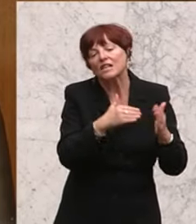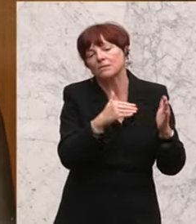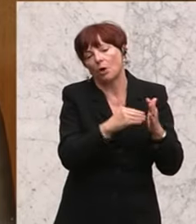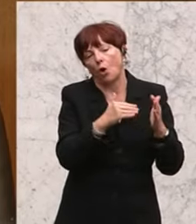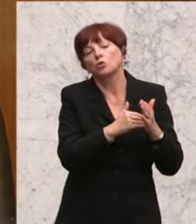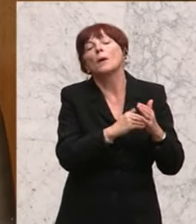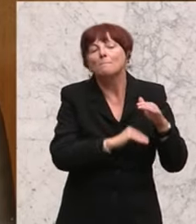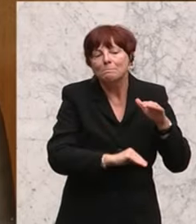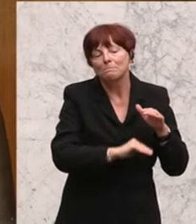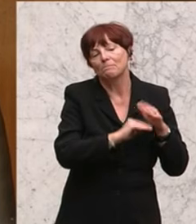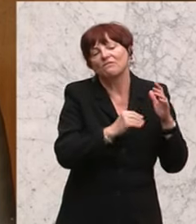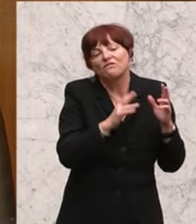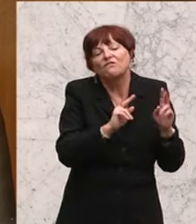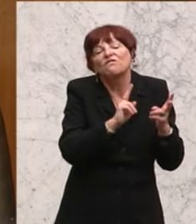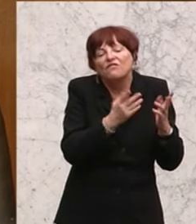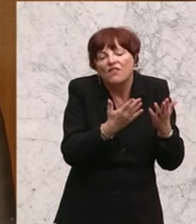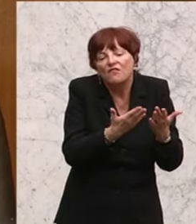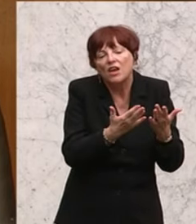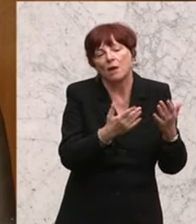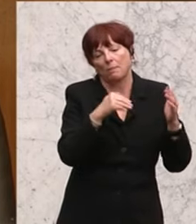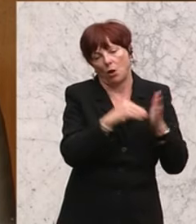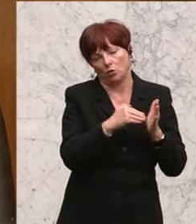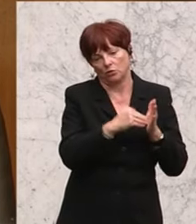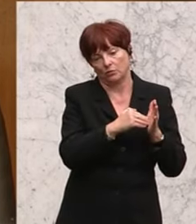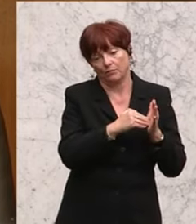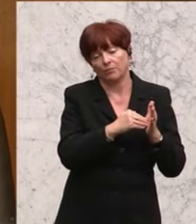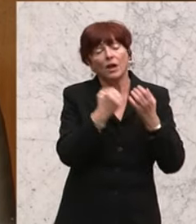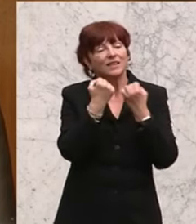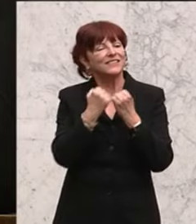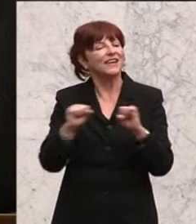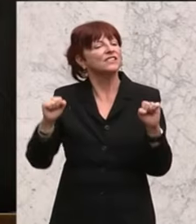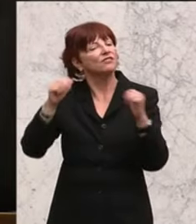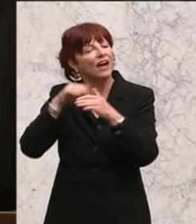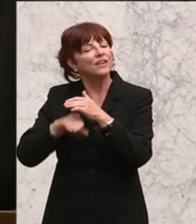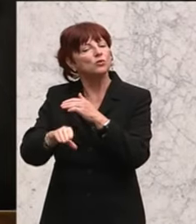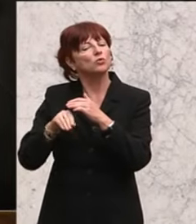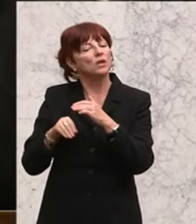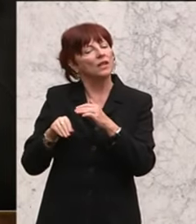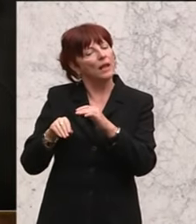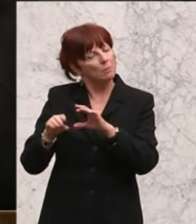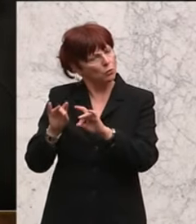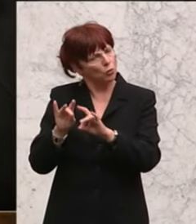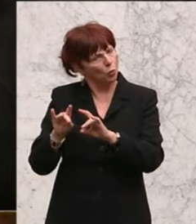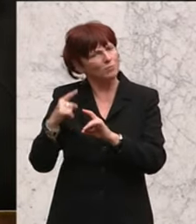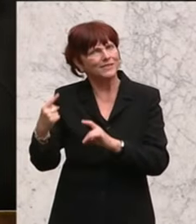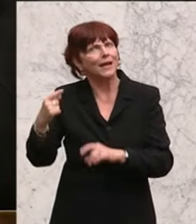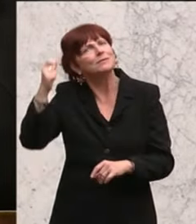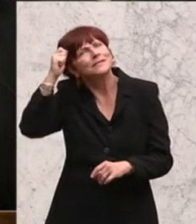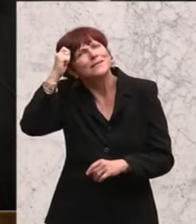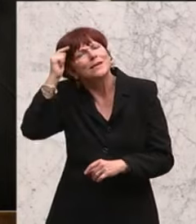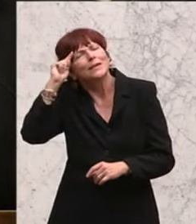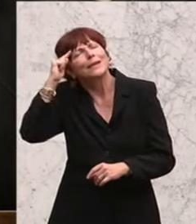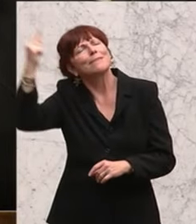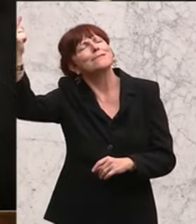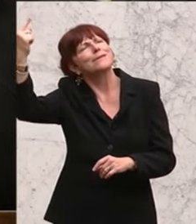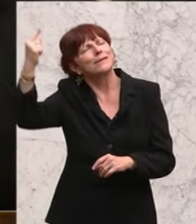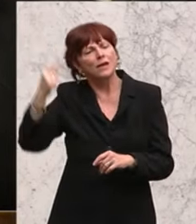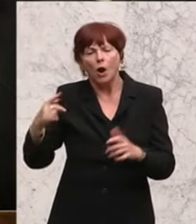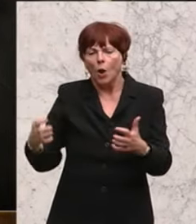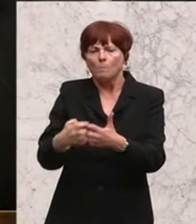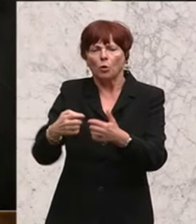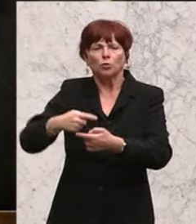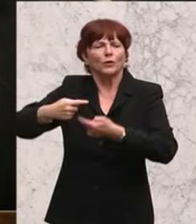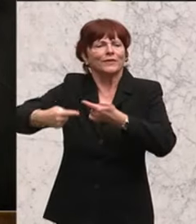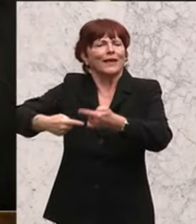es sozusagen diese Idee vom freien Unternehmertum, das auf Genialität basierend Produkte entwickelt und die quasi wie mit Zauberhand